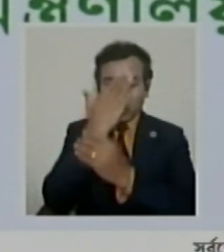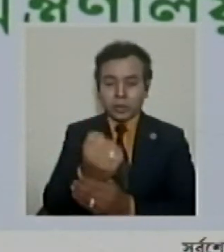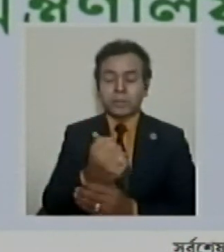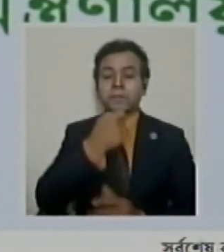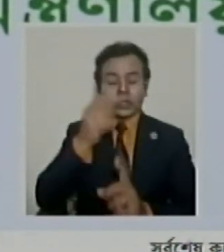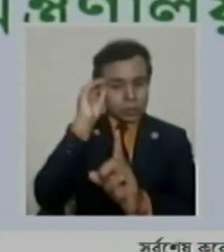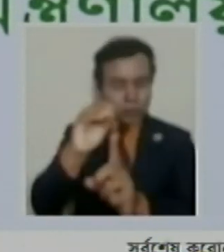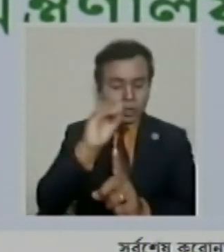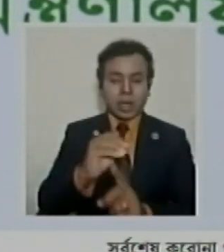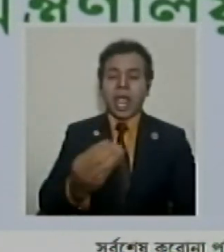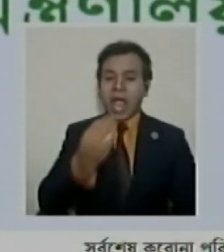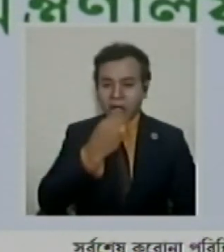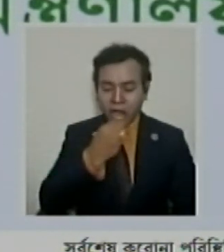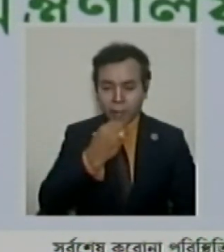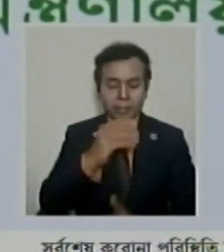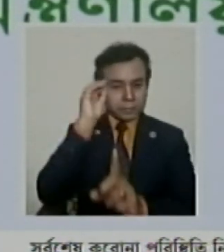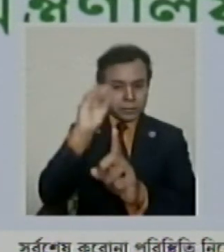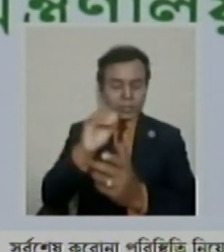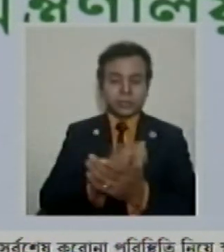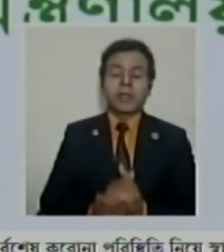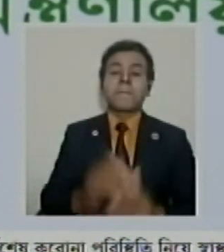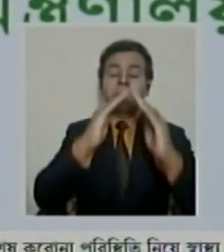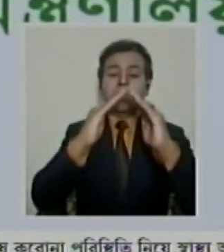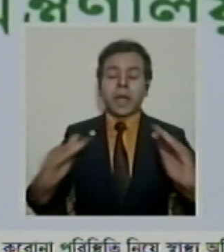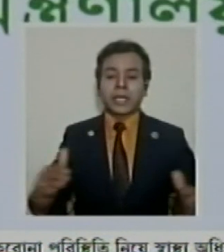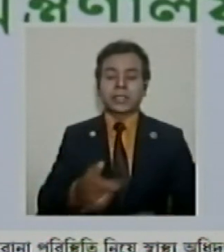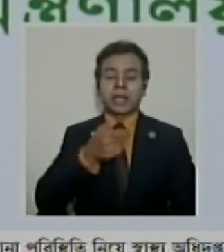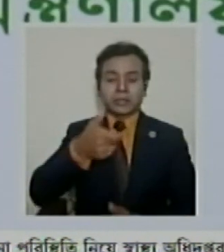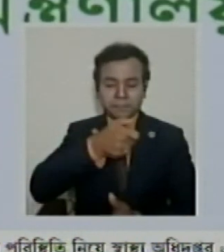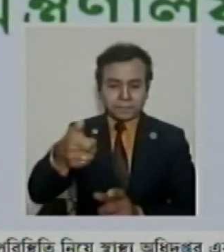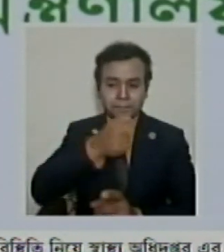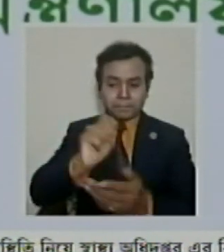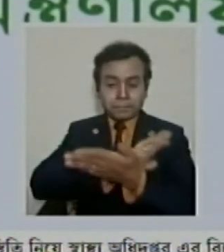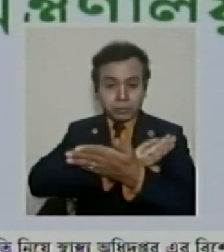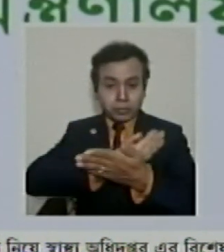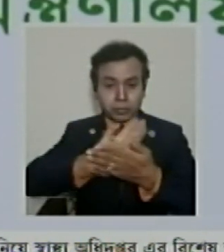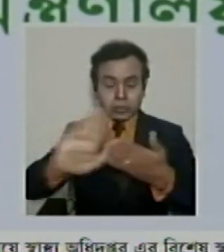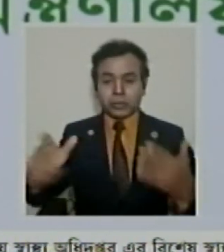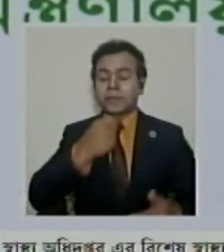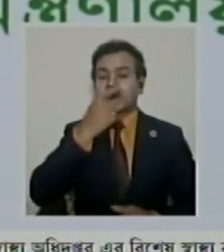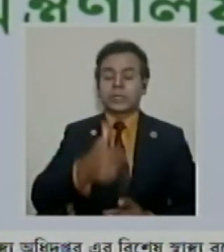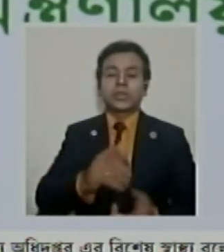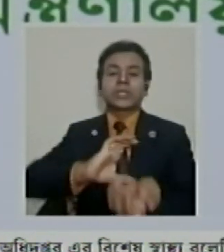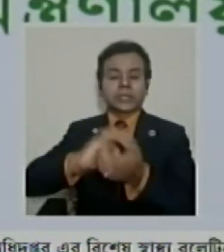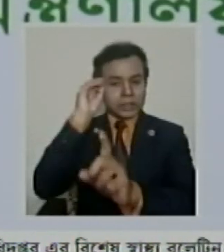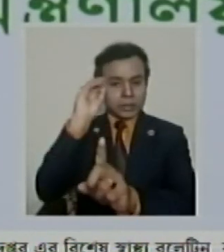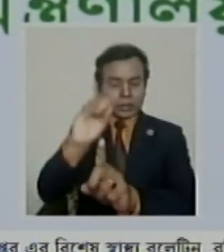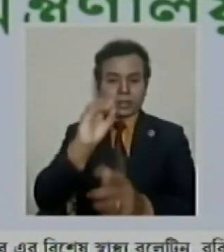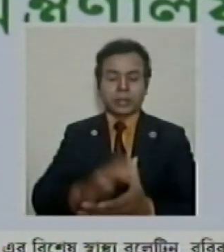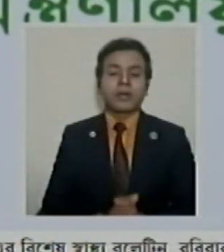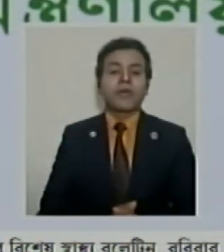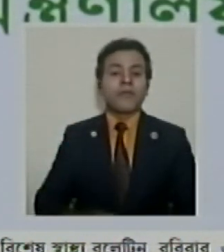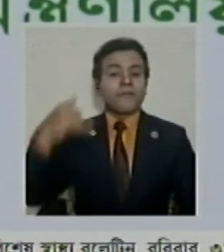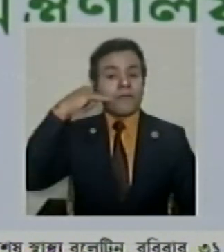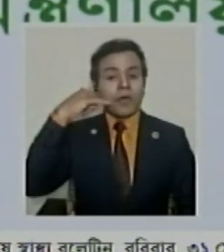কথা বলা এবং বাসায় অবস্থান সময়ে তাদের অসুস্থতা সংক্রান্ত পুষ্টি বিষয়ক পরামর্শ কিংবা বাসা জীবাণুমুক্ত করার